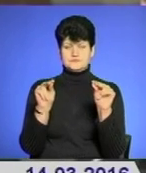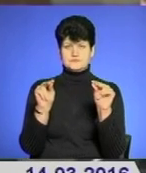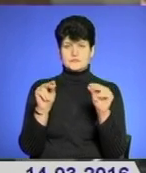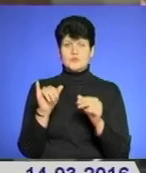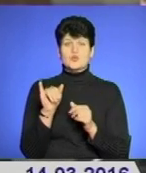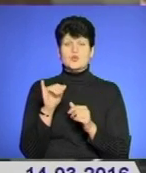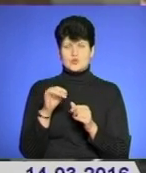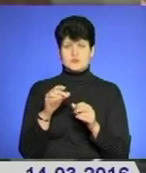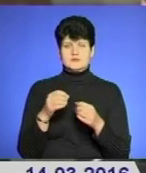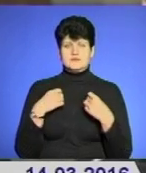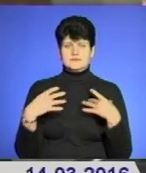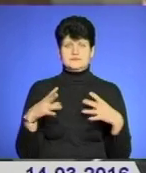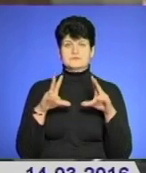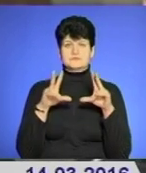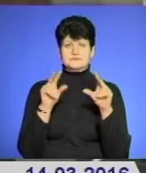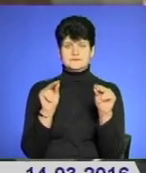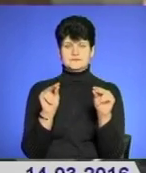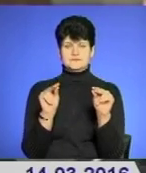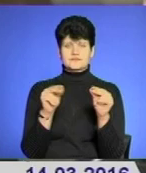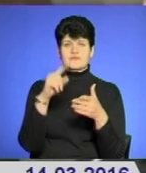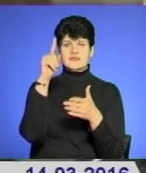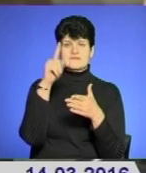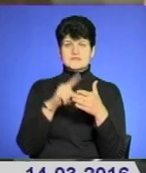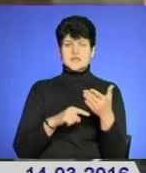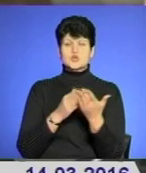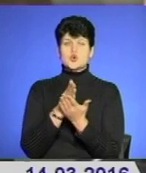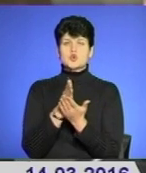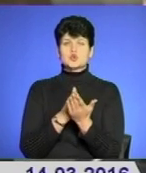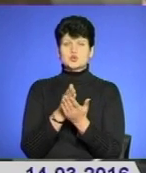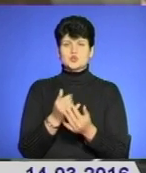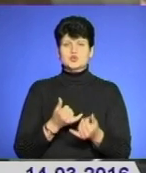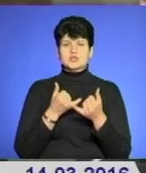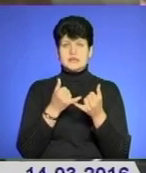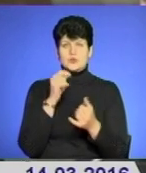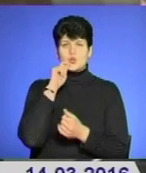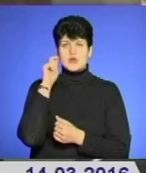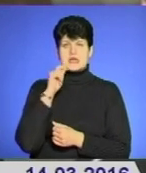присягаю! Урочисто присягаю! Вірно служити українському народові!